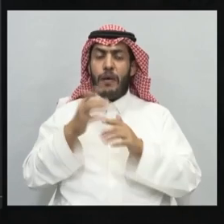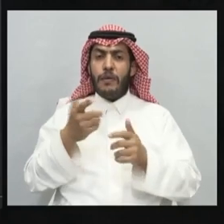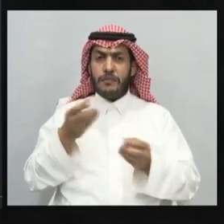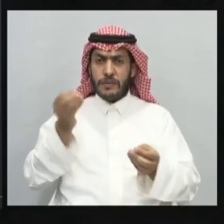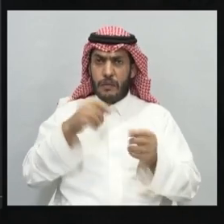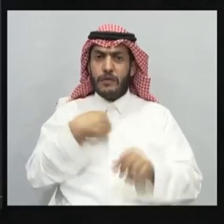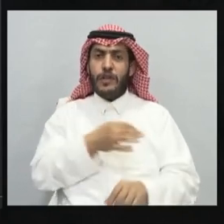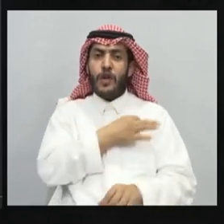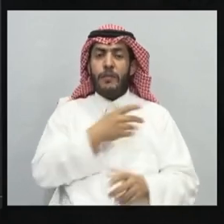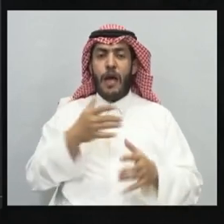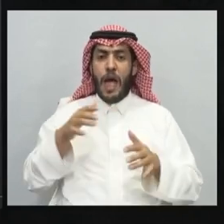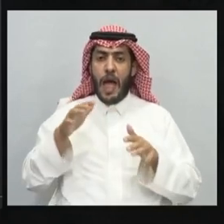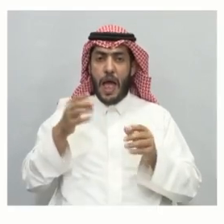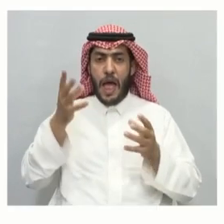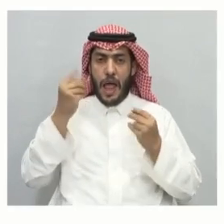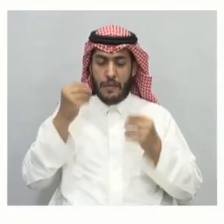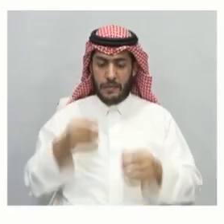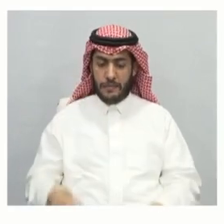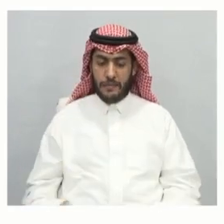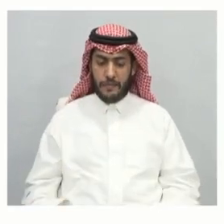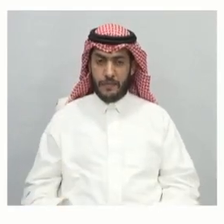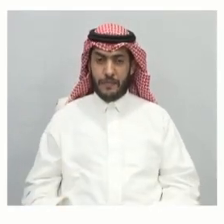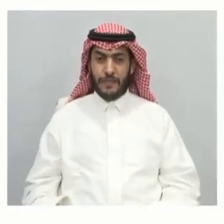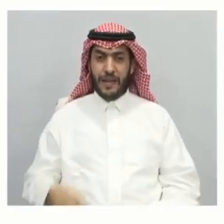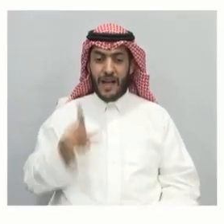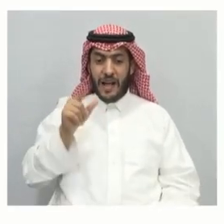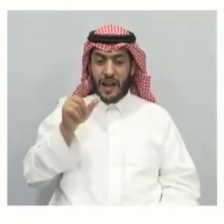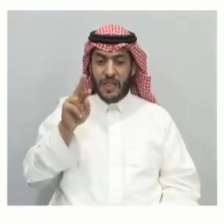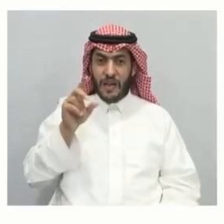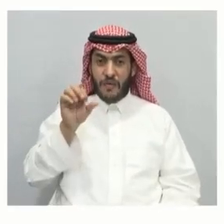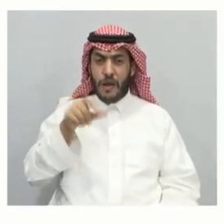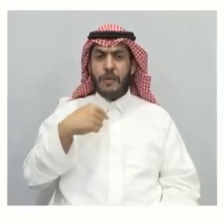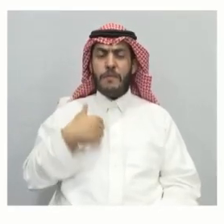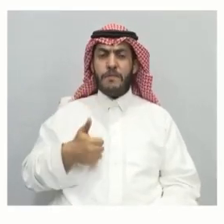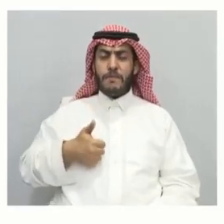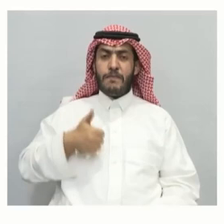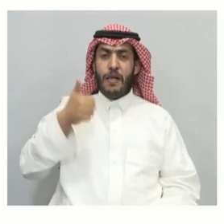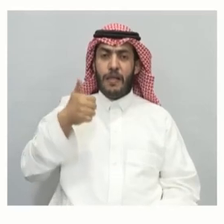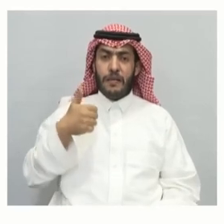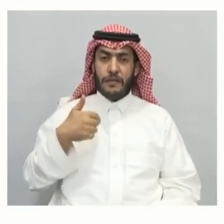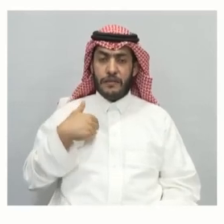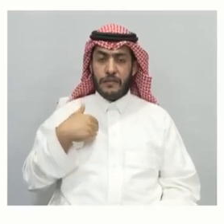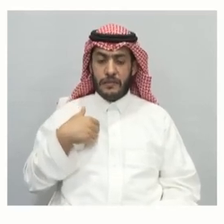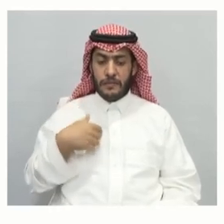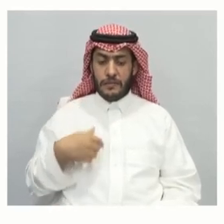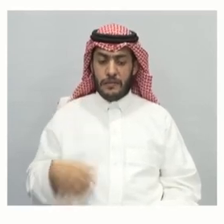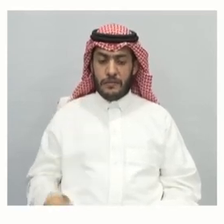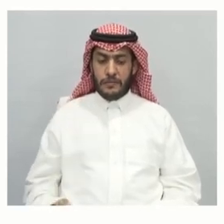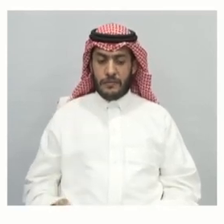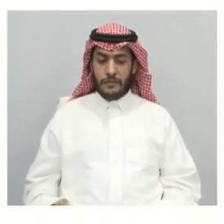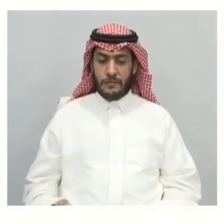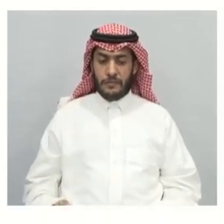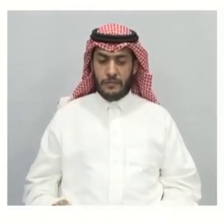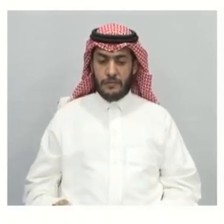مبني على تجارب علميه هذه التجارب العلميه وهذه التجربه لنظ فورد هي اللي جعلته يكون ايش هي اللي